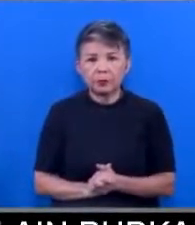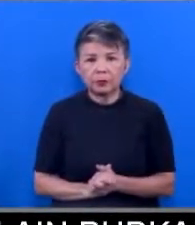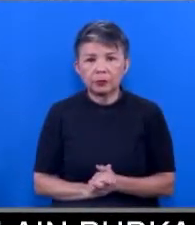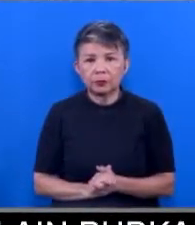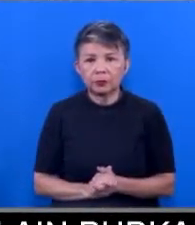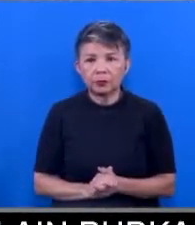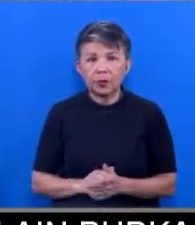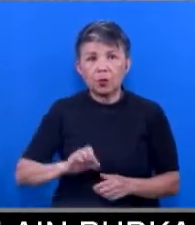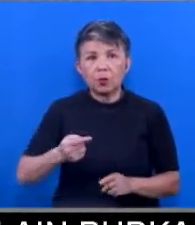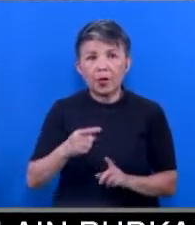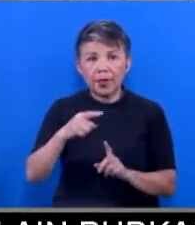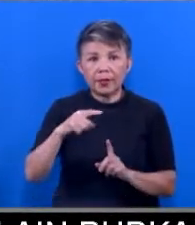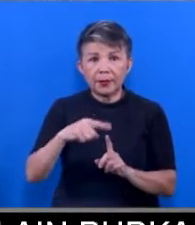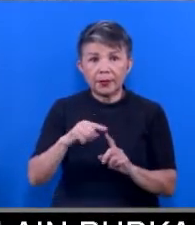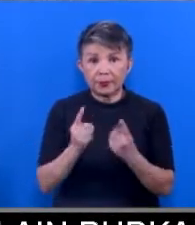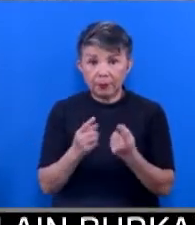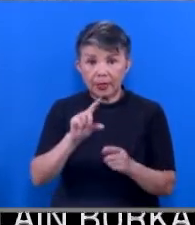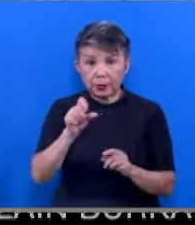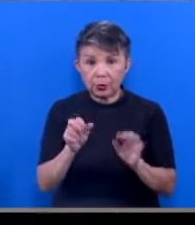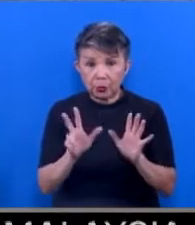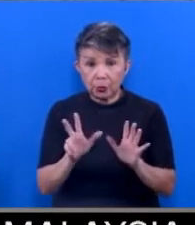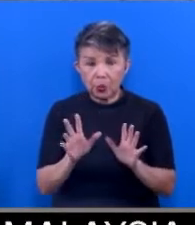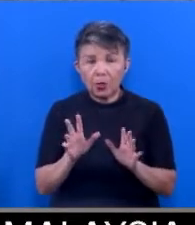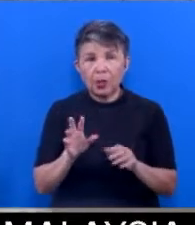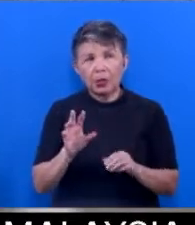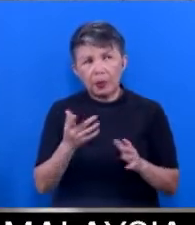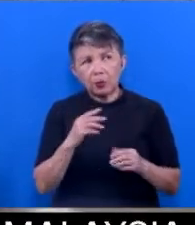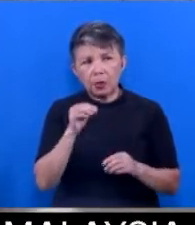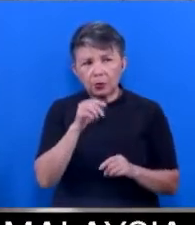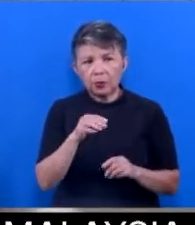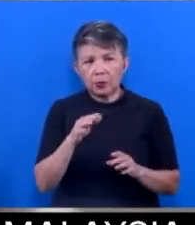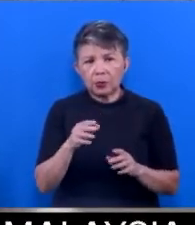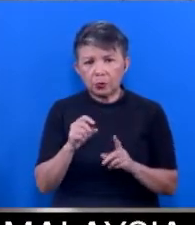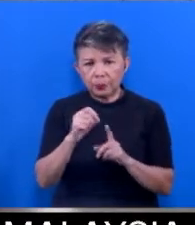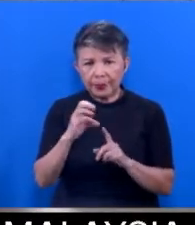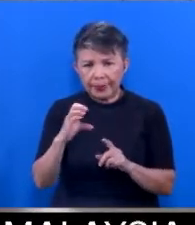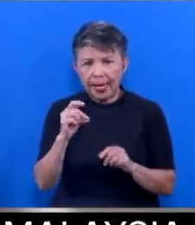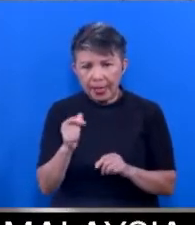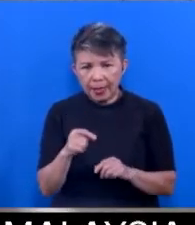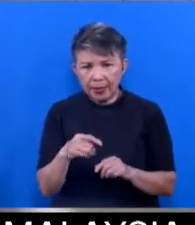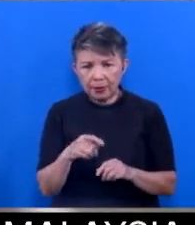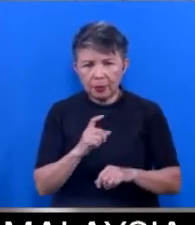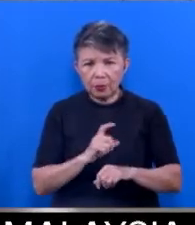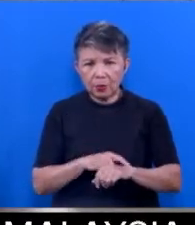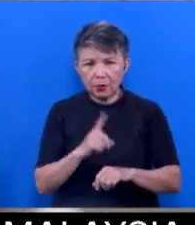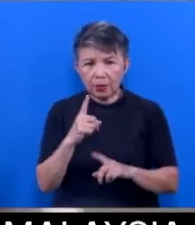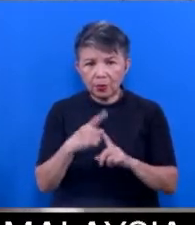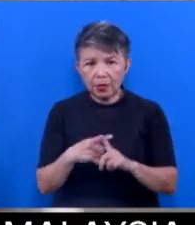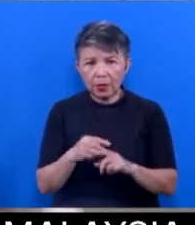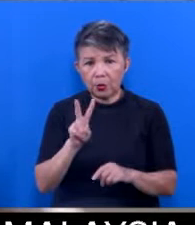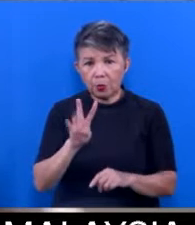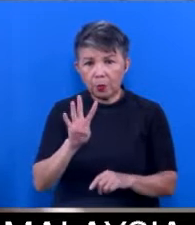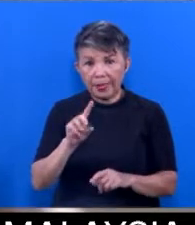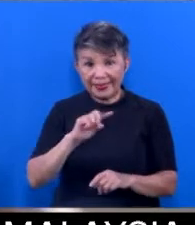Sejak 11 Agustus sudah menetapkan harga Rp500.000 untuk tes PCR dengan waktu 1 kali 24